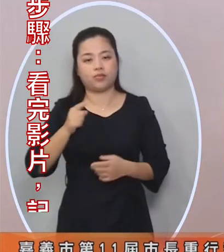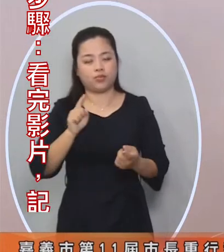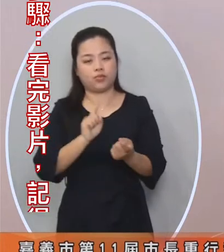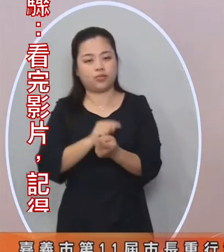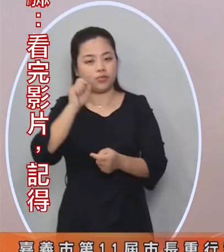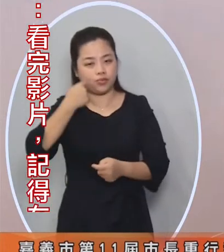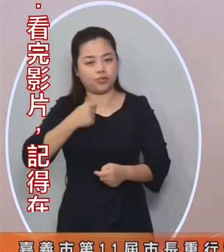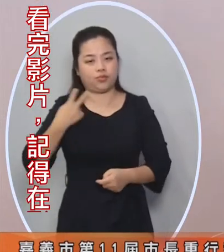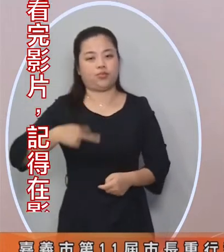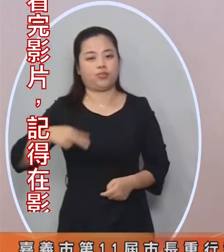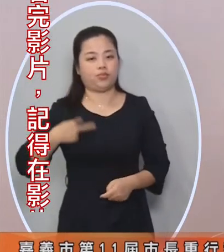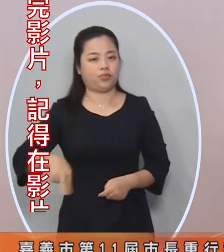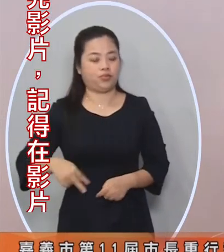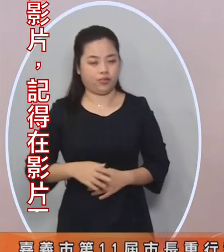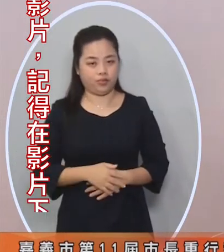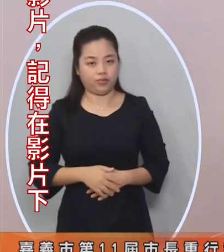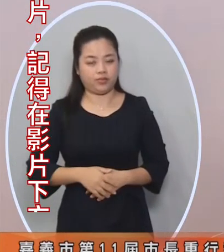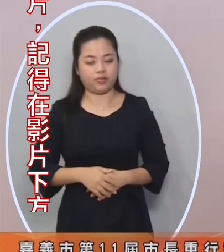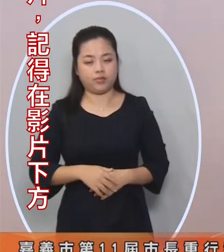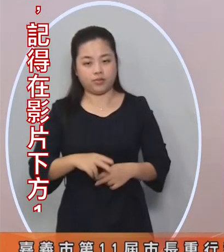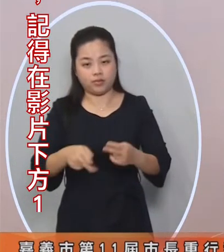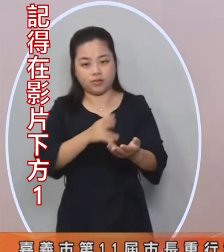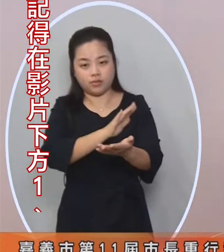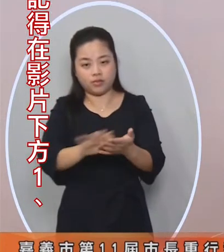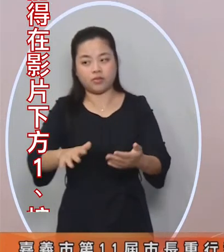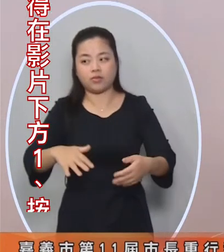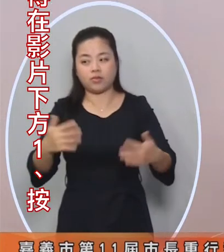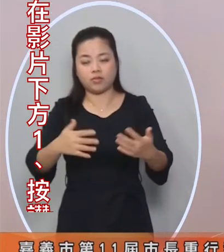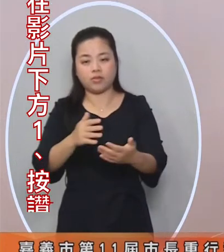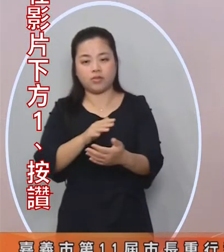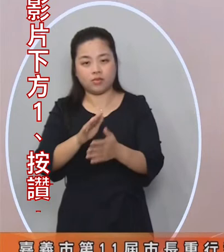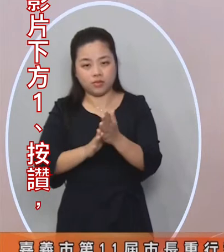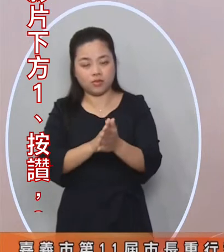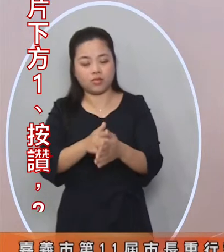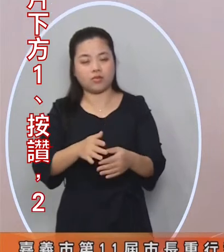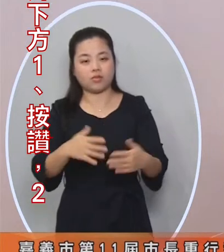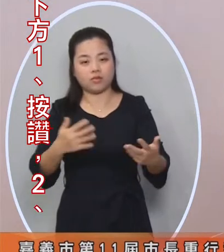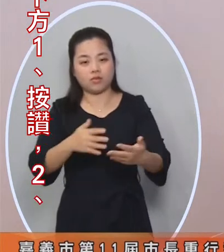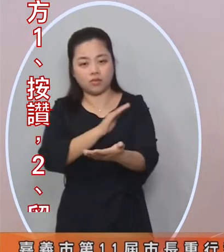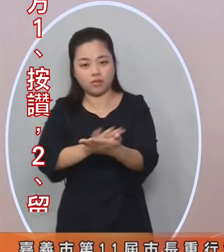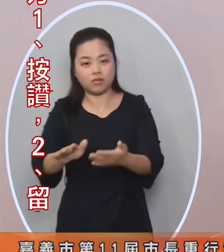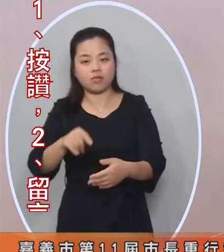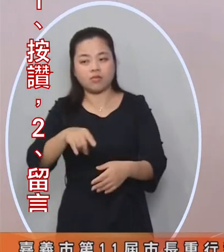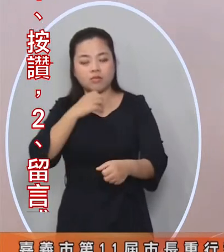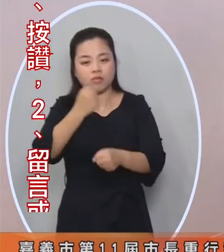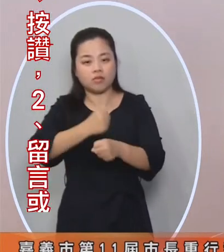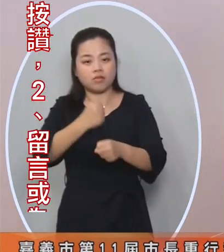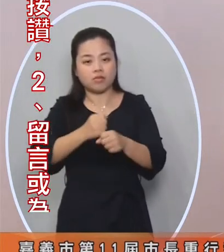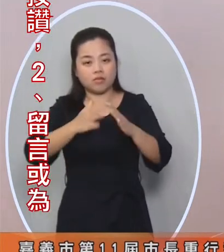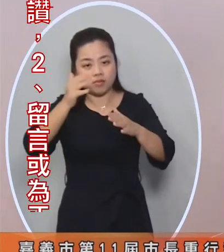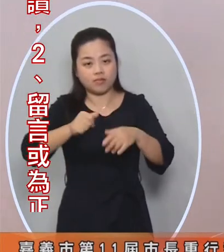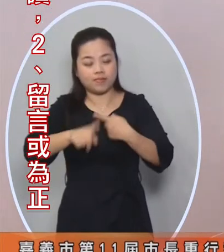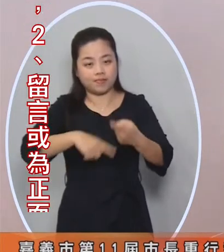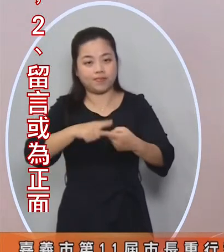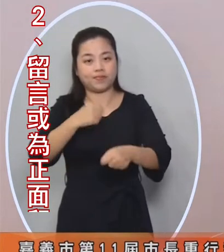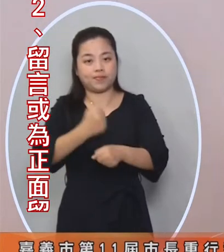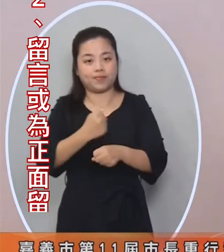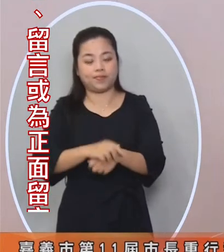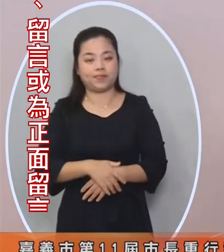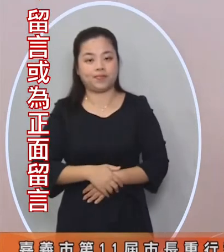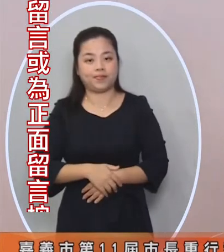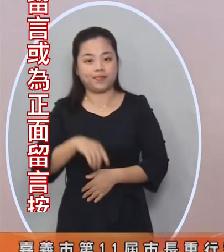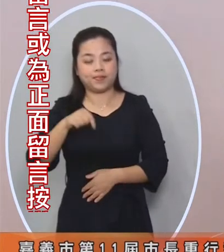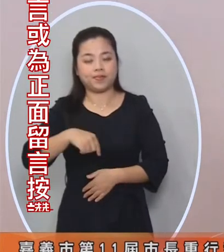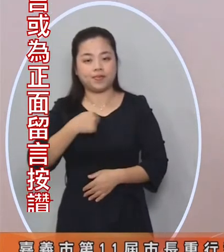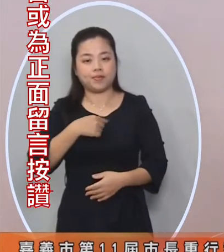解，如何解决民众真正的需求，解决民众真正的问题，这才是做市长应该要做的。所以